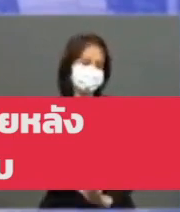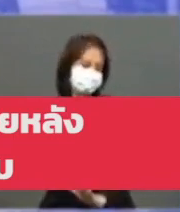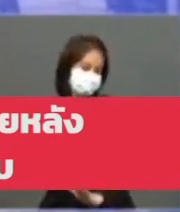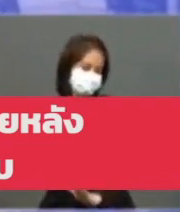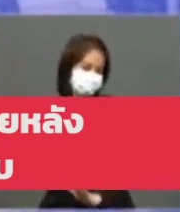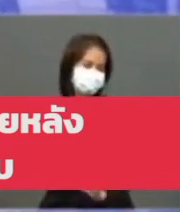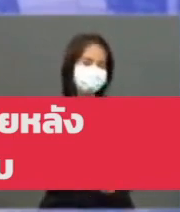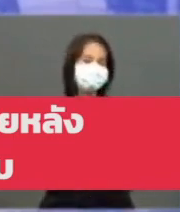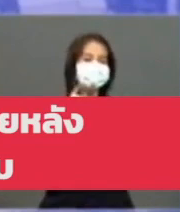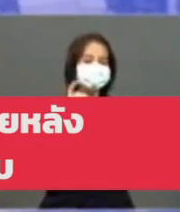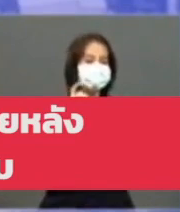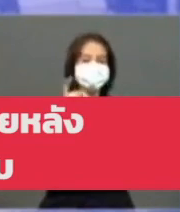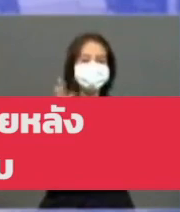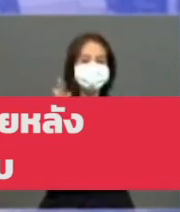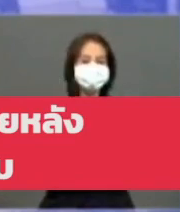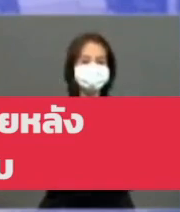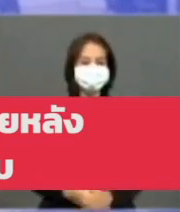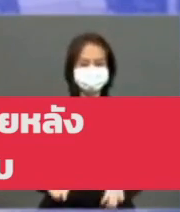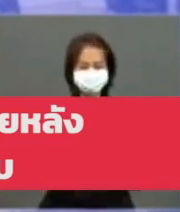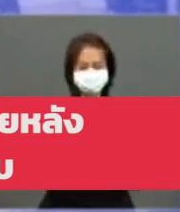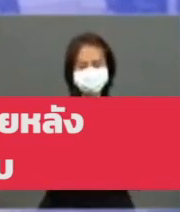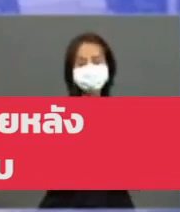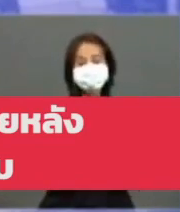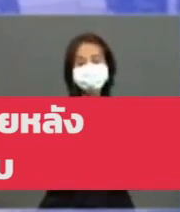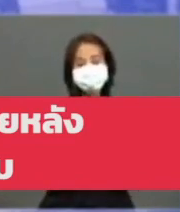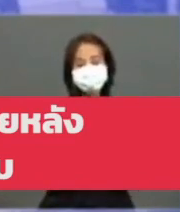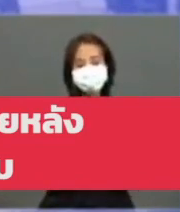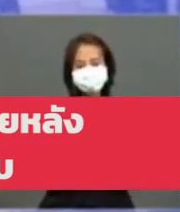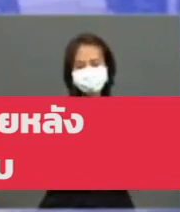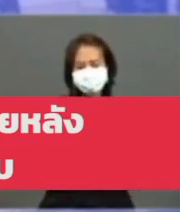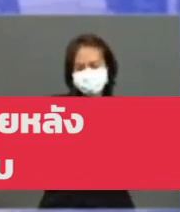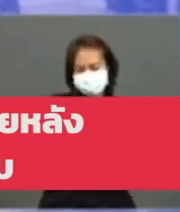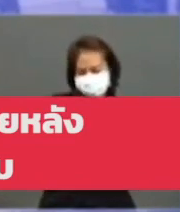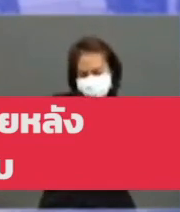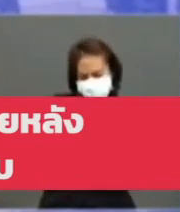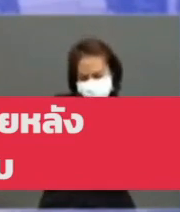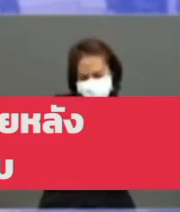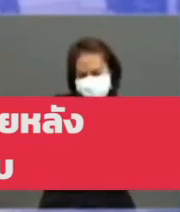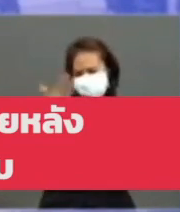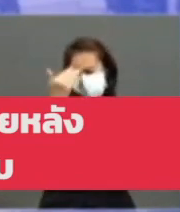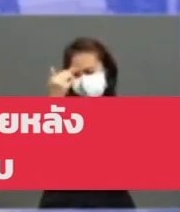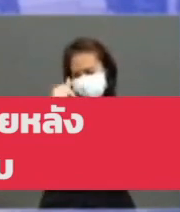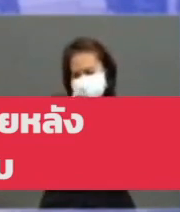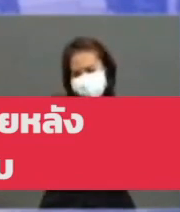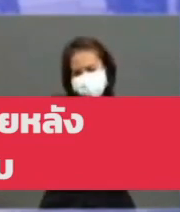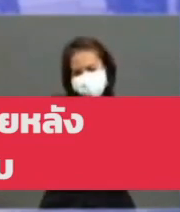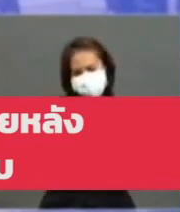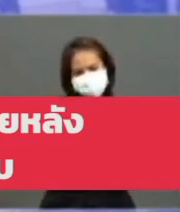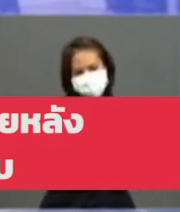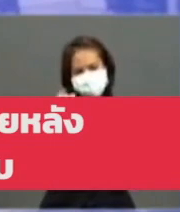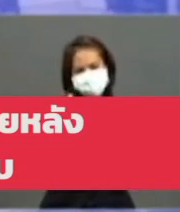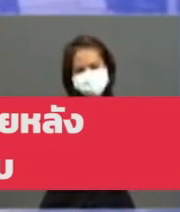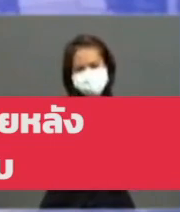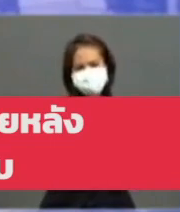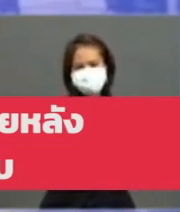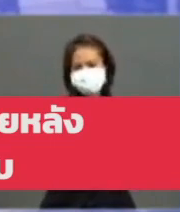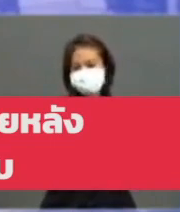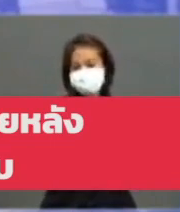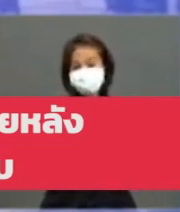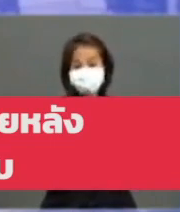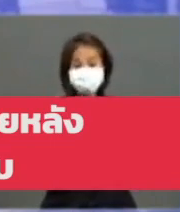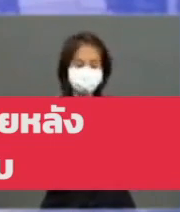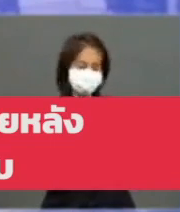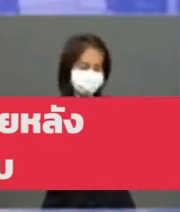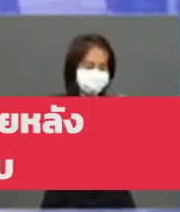การณ์ไม่พึงประสงค์ไม่ได้เกี่ยวกับการให้เงินเพื่อบรรเทาความเดือดร้อนของสปสช.สำหรับการชันสูตรศพผู้หญิงวัย